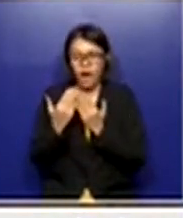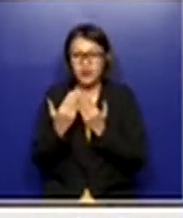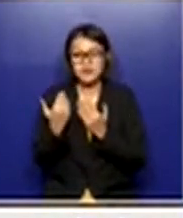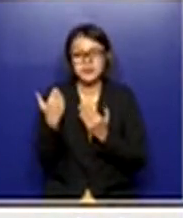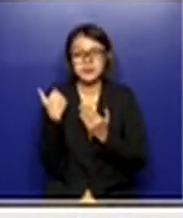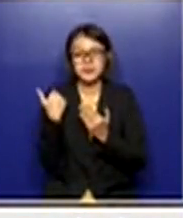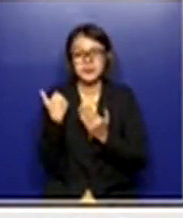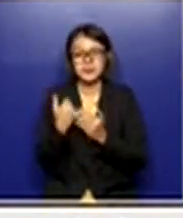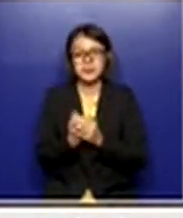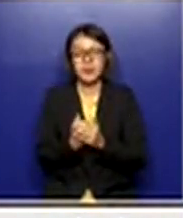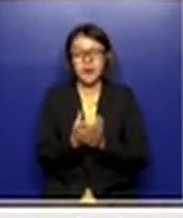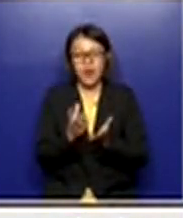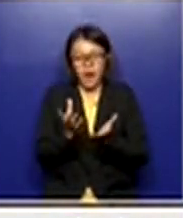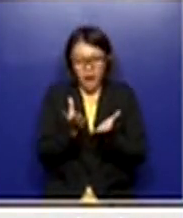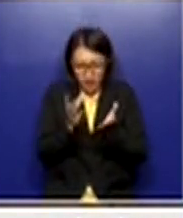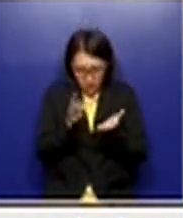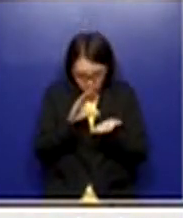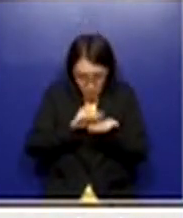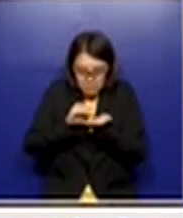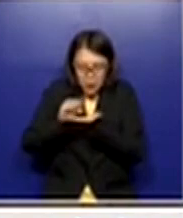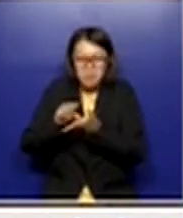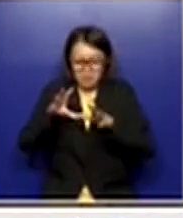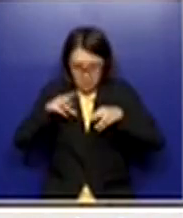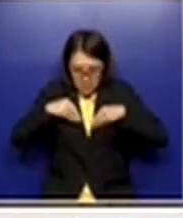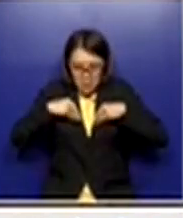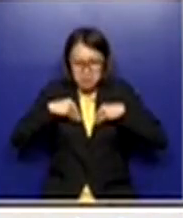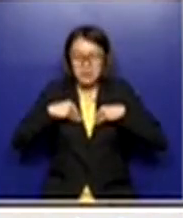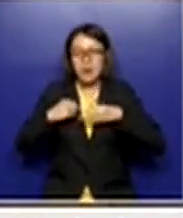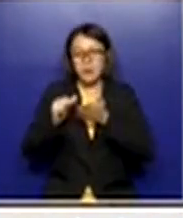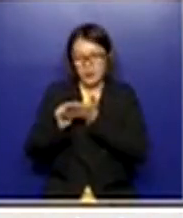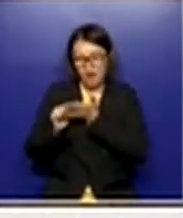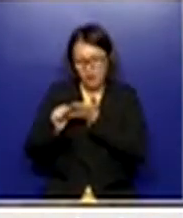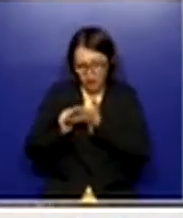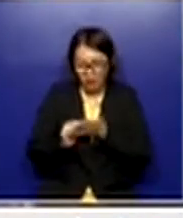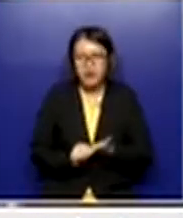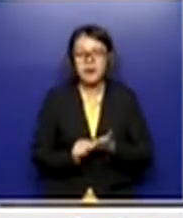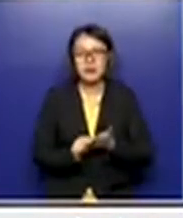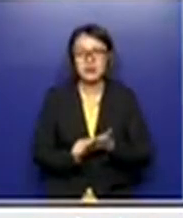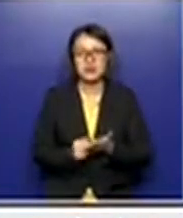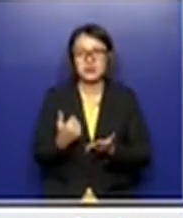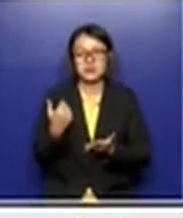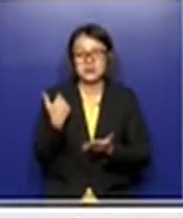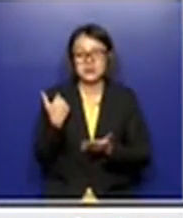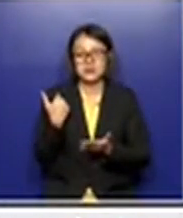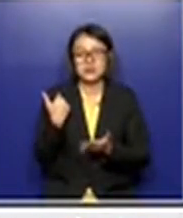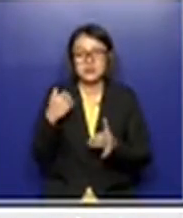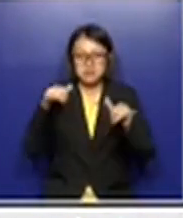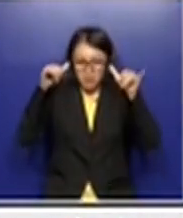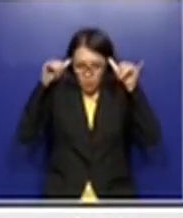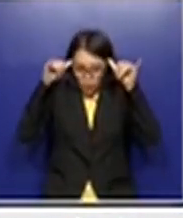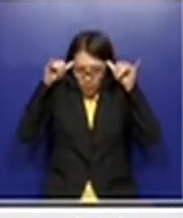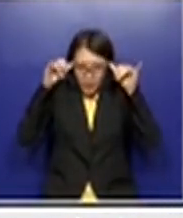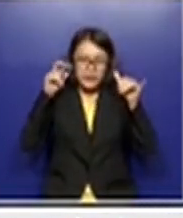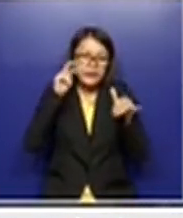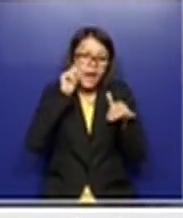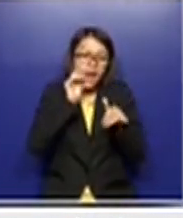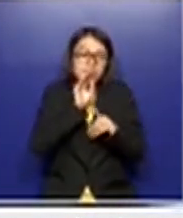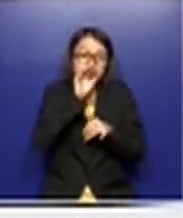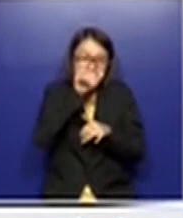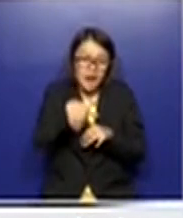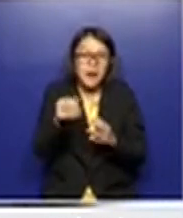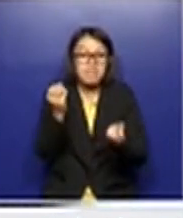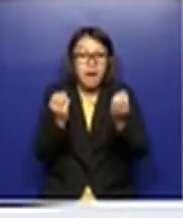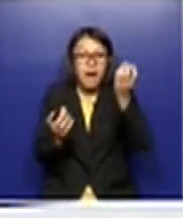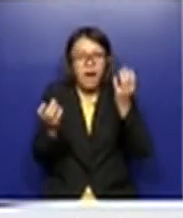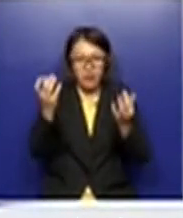านะคะจะน้อมรับไว้ทั้งหมดนะคะแล้วก็อยากเรียนว่าเรากำลังจะมีสารคดีเกี่ยวกับเรื่องควายน้ำเรื่องช้างป่าออกมาในช่